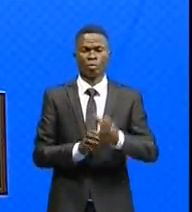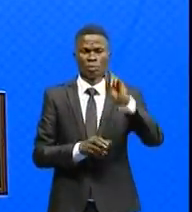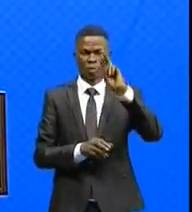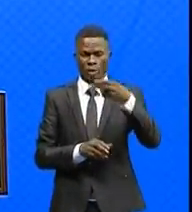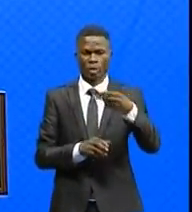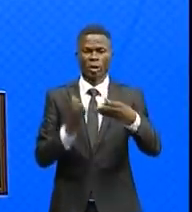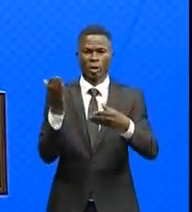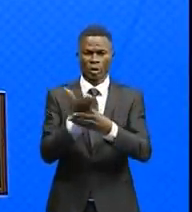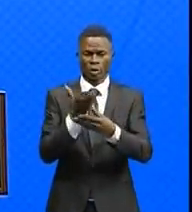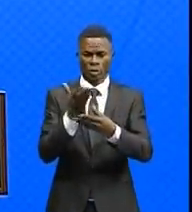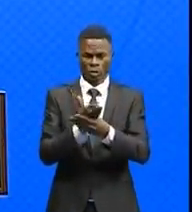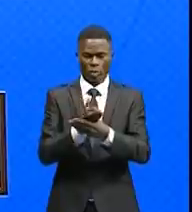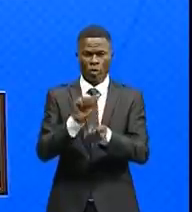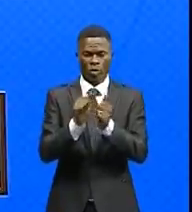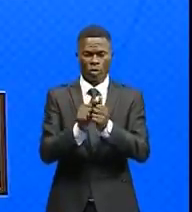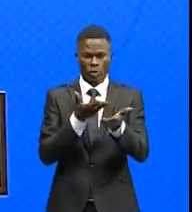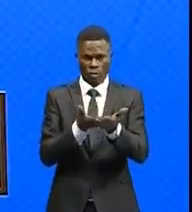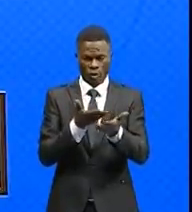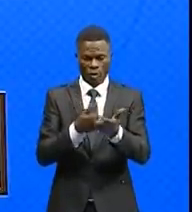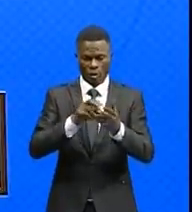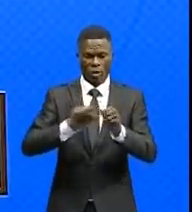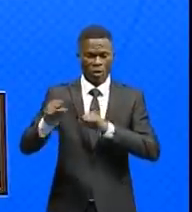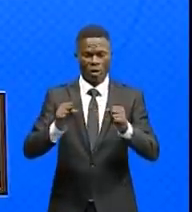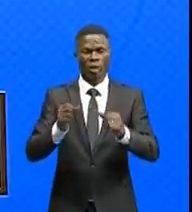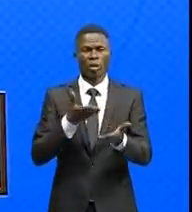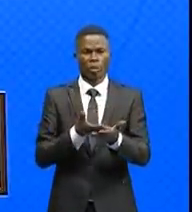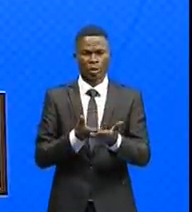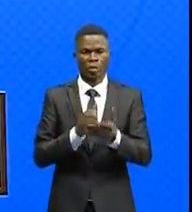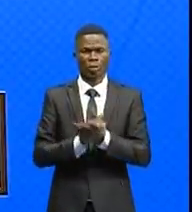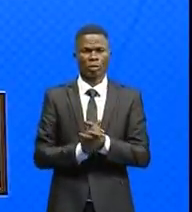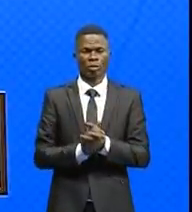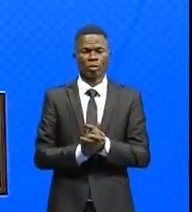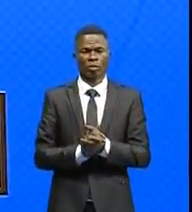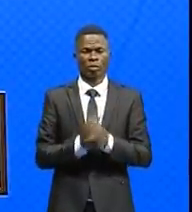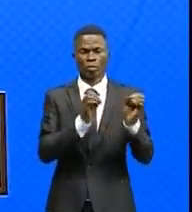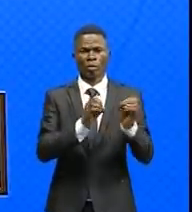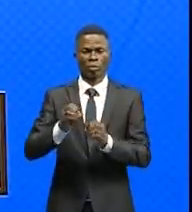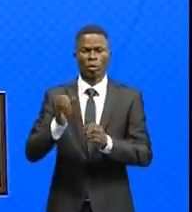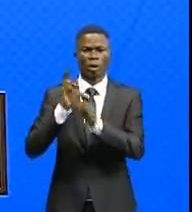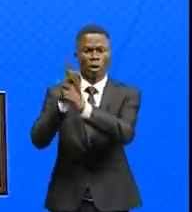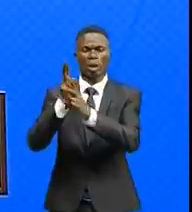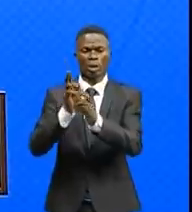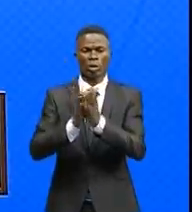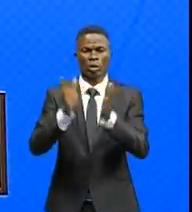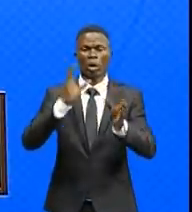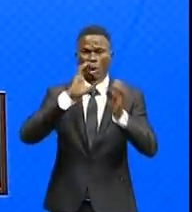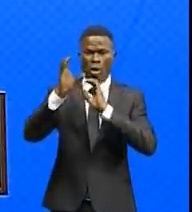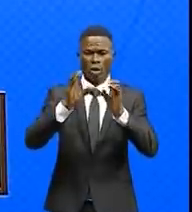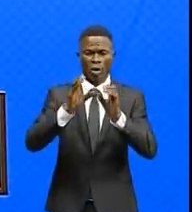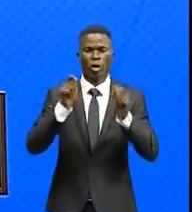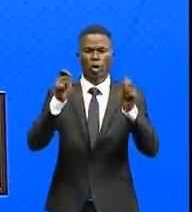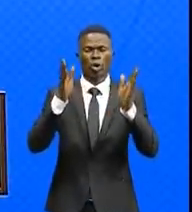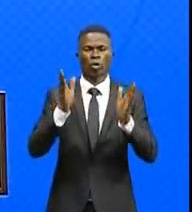Deuxième point dans ces chapitres 4 relatifs à l'examen des dossiers, de la tenue des États généraux de la communication et